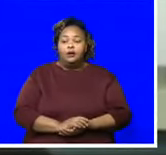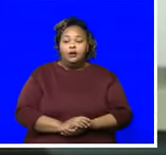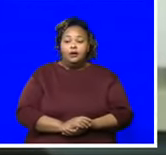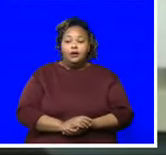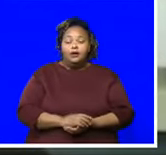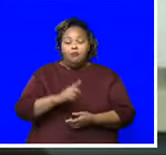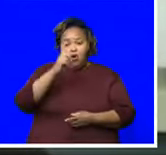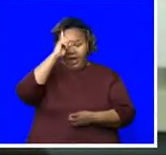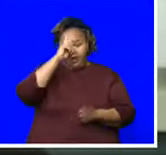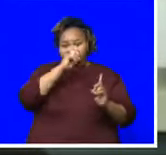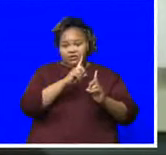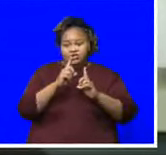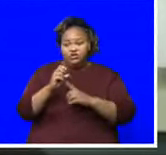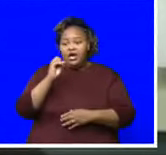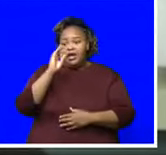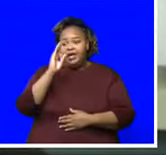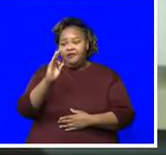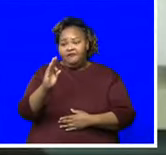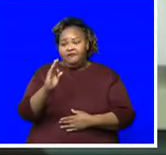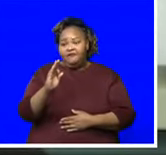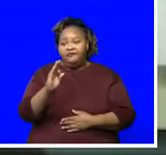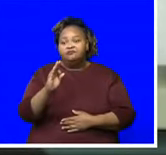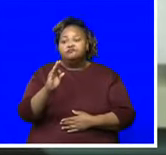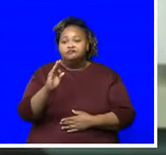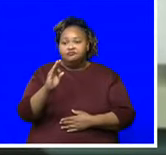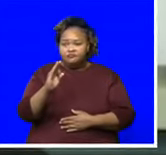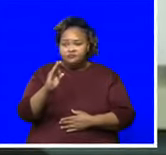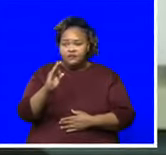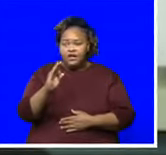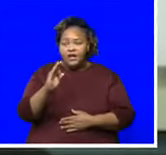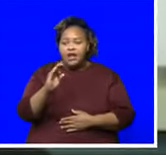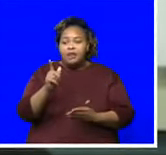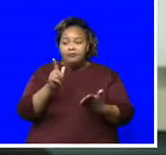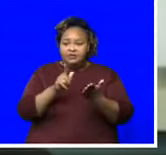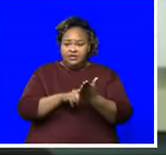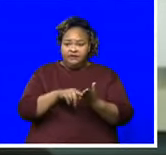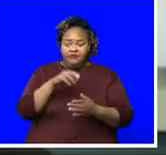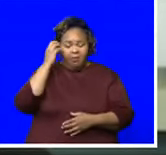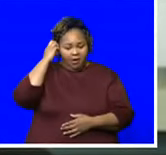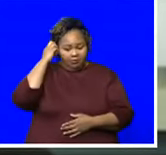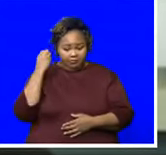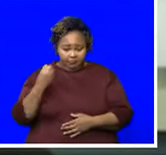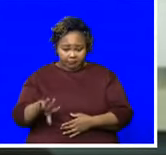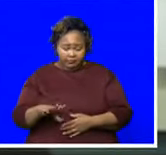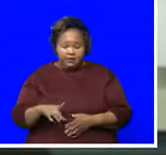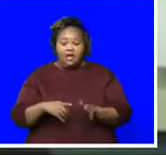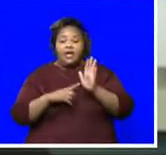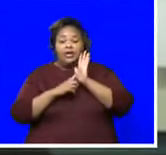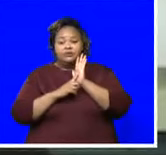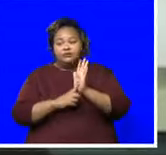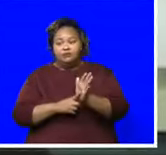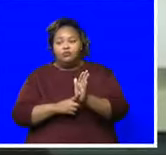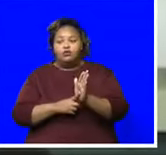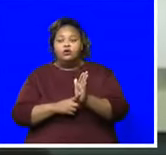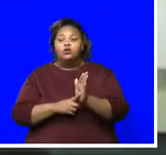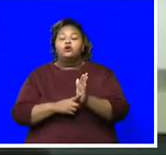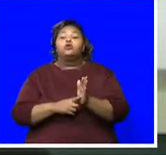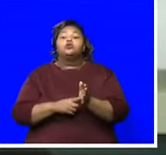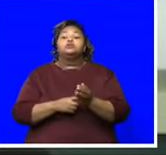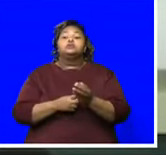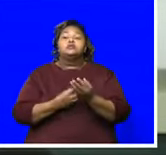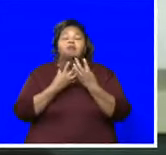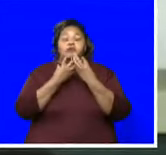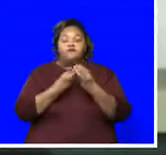nguhulumende ngibekise nje webucosha abantwana esikolweni bangakancothulisa